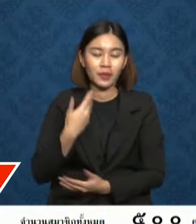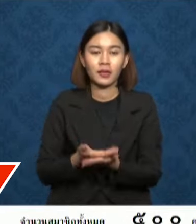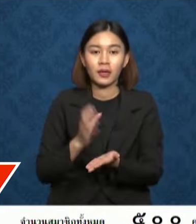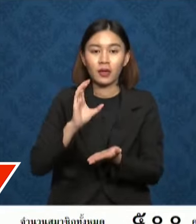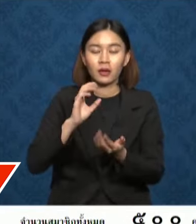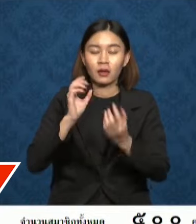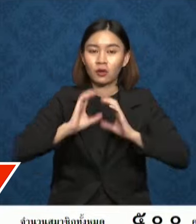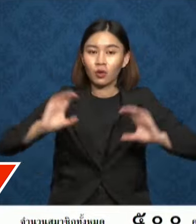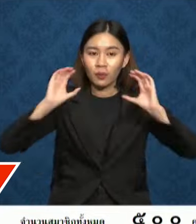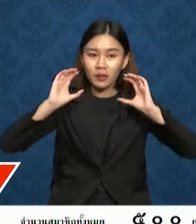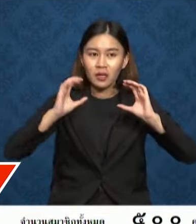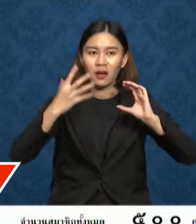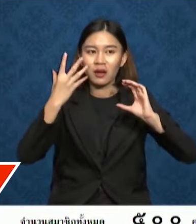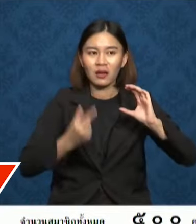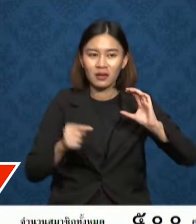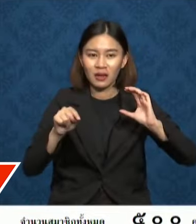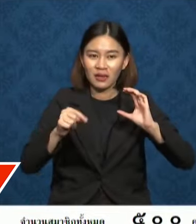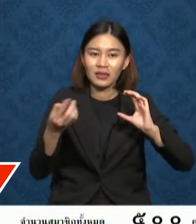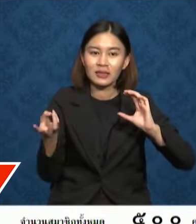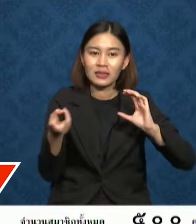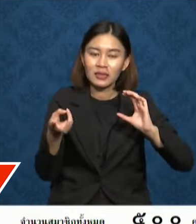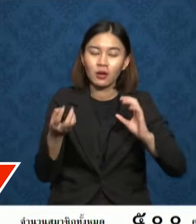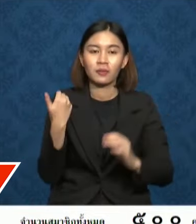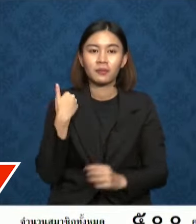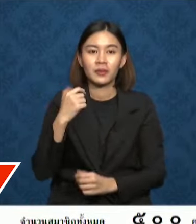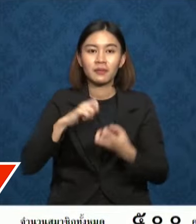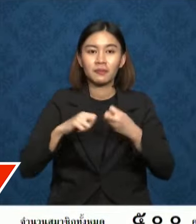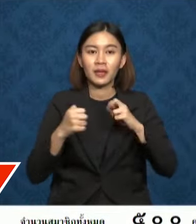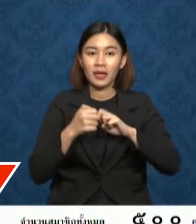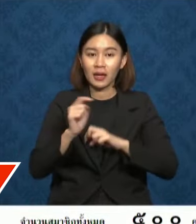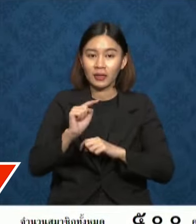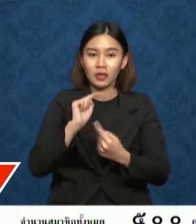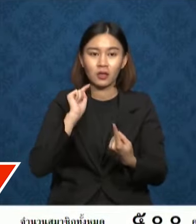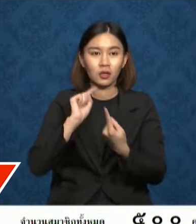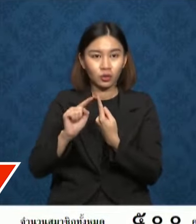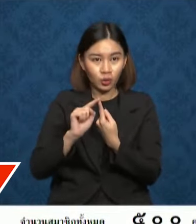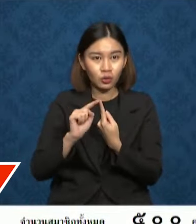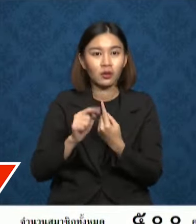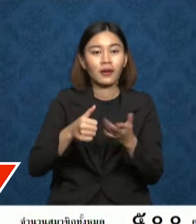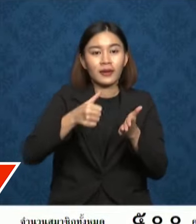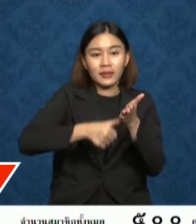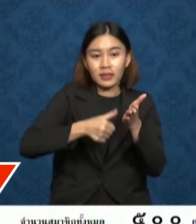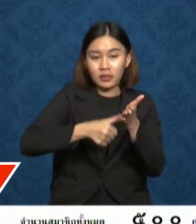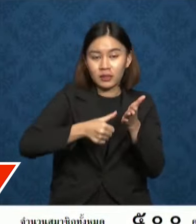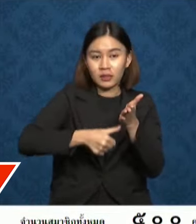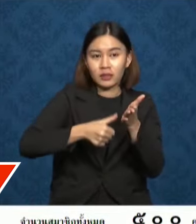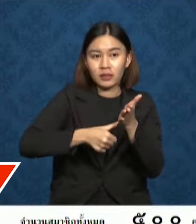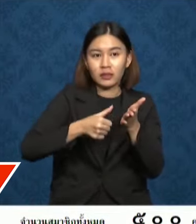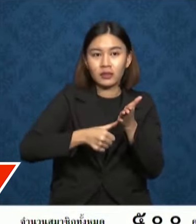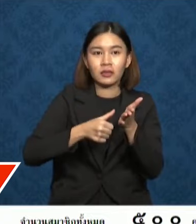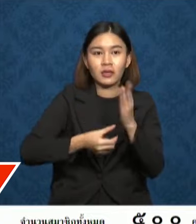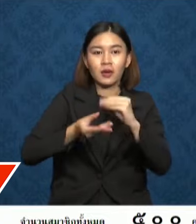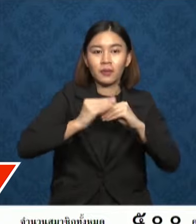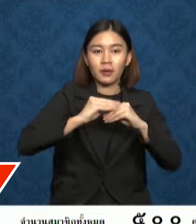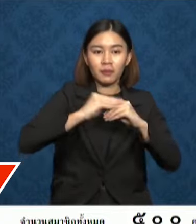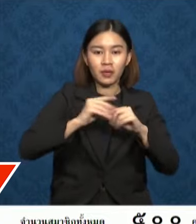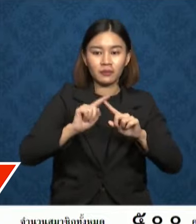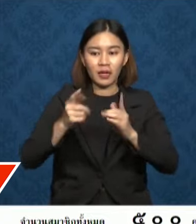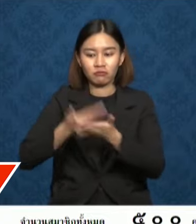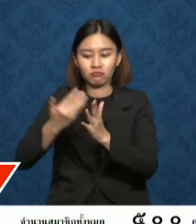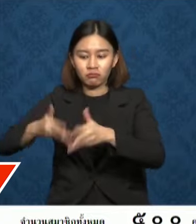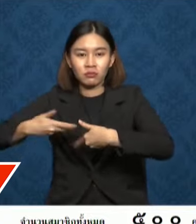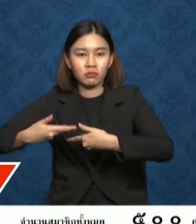รัฐบาลลอพื้ที่นóลทกวนแล้วยัมในปนหาใส่วของการที่นิ beaconโตเลวการได้ด้วย